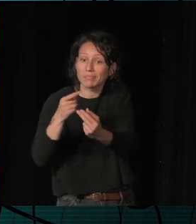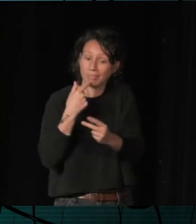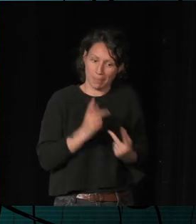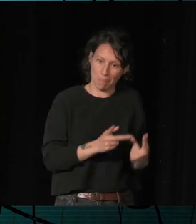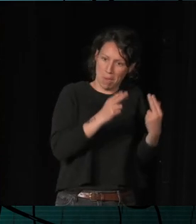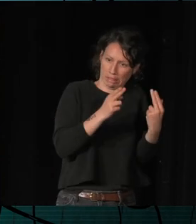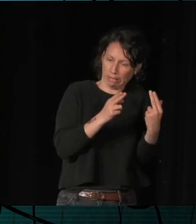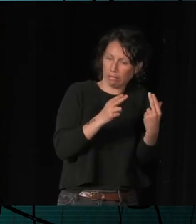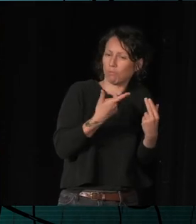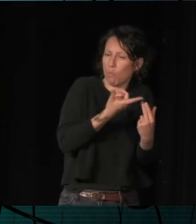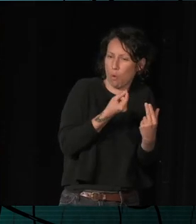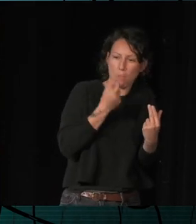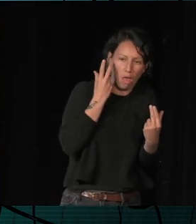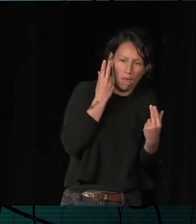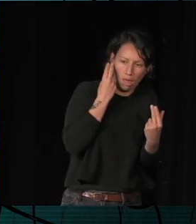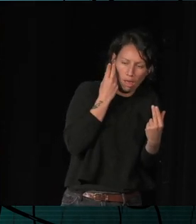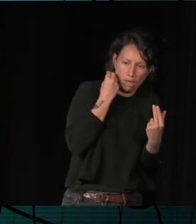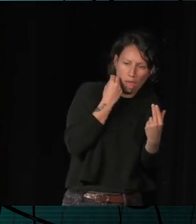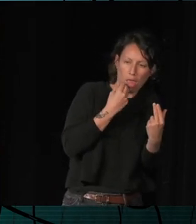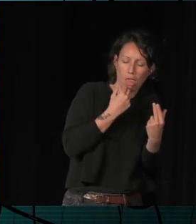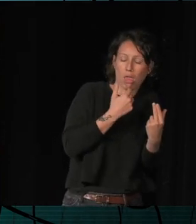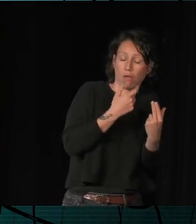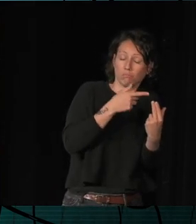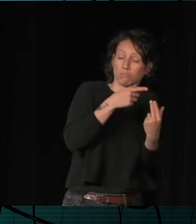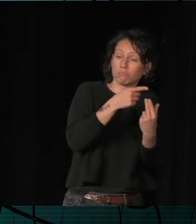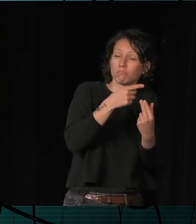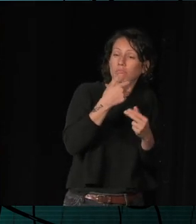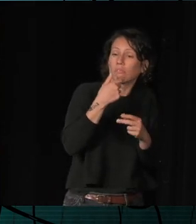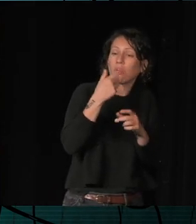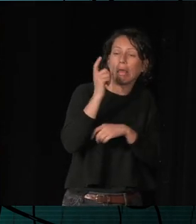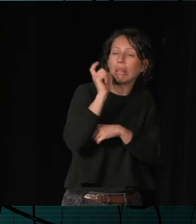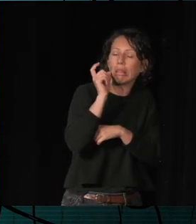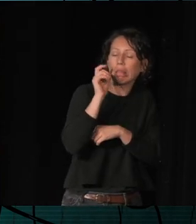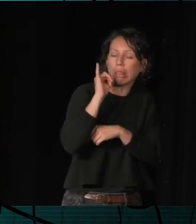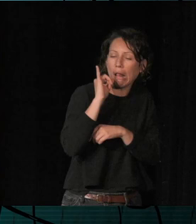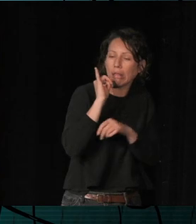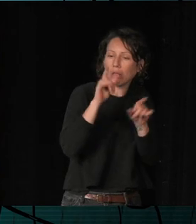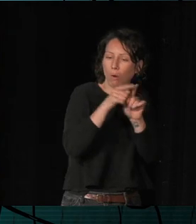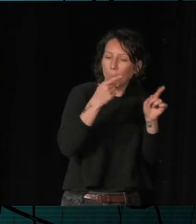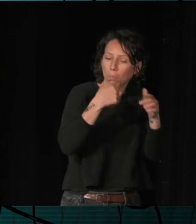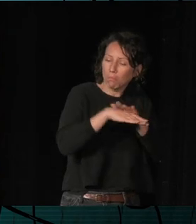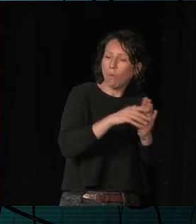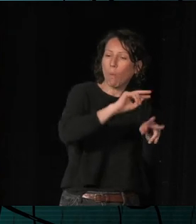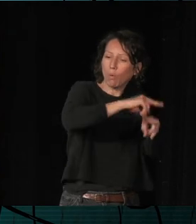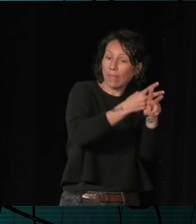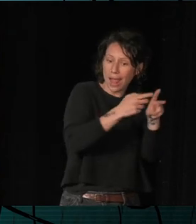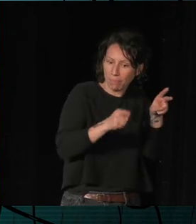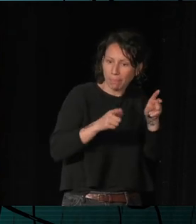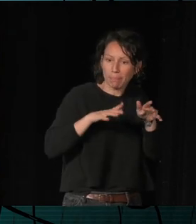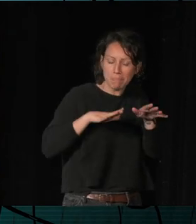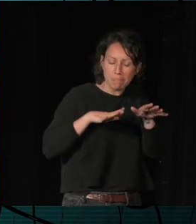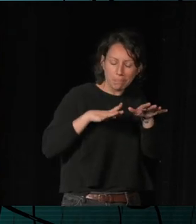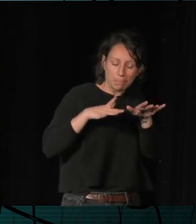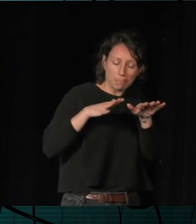partie sur un couple gay qui se retrouve dans une chambre d'hôtel à Turin, mais en pleine période de montée du fascisme. Ensuite, on va suivre une aristocrate anglaise